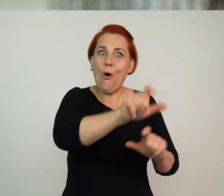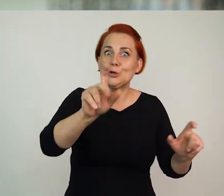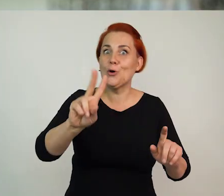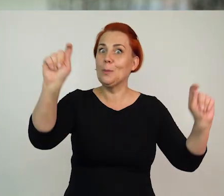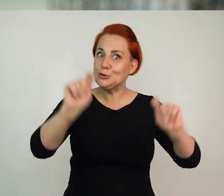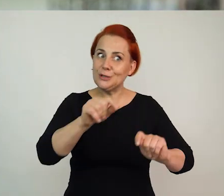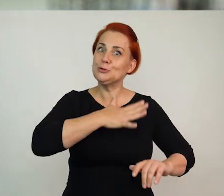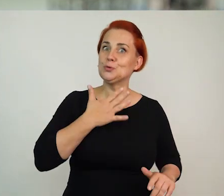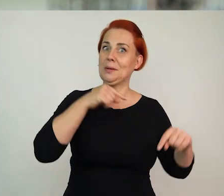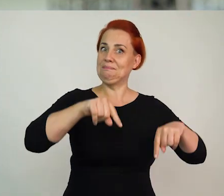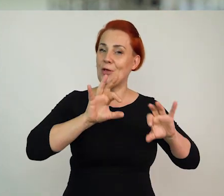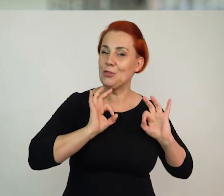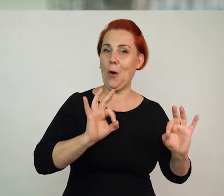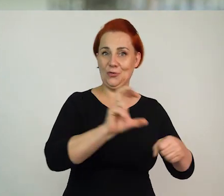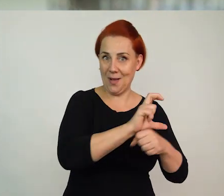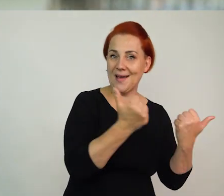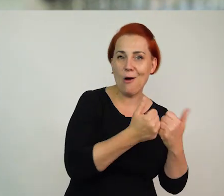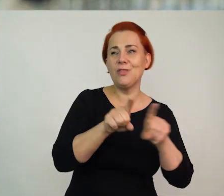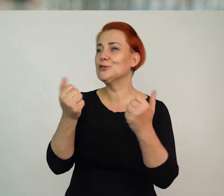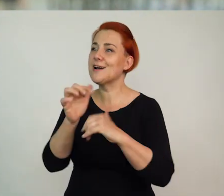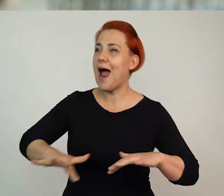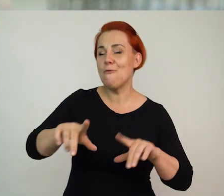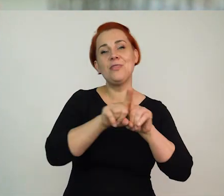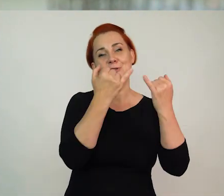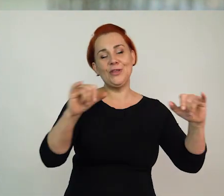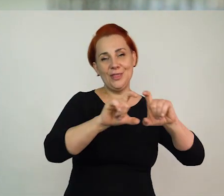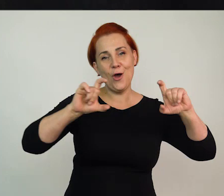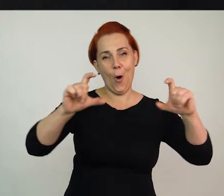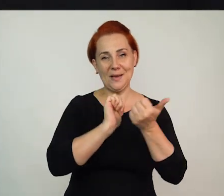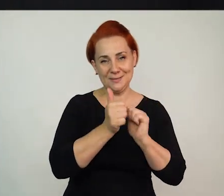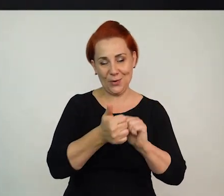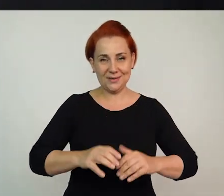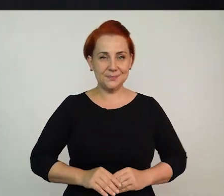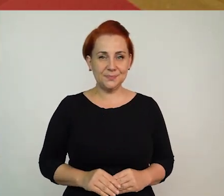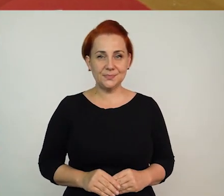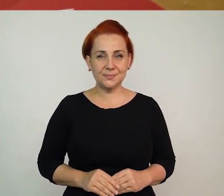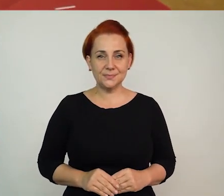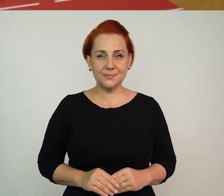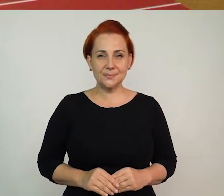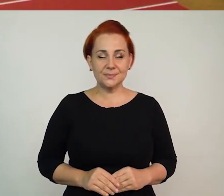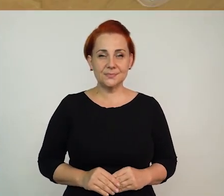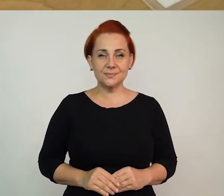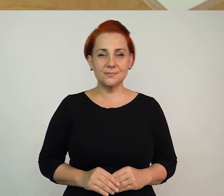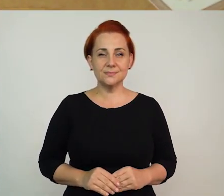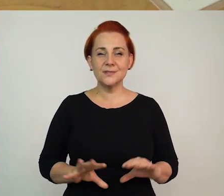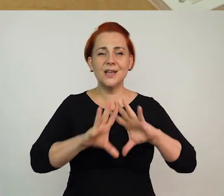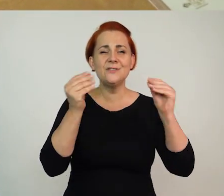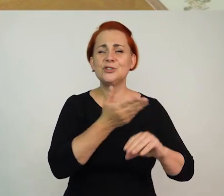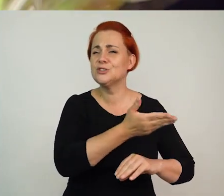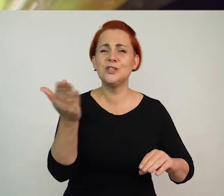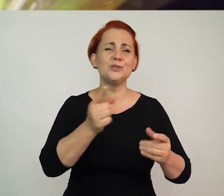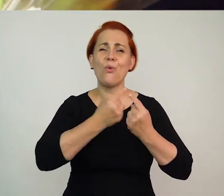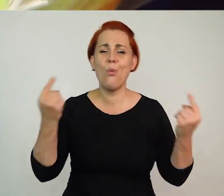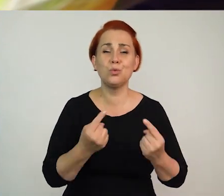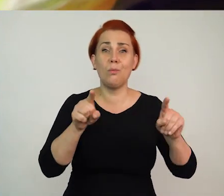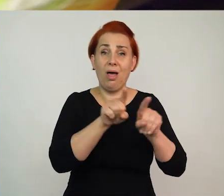na Politechnice Krakowskiej, w Krakowie, no i przede wszystkim na naszych obiektach sportowych. Aleksandra Starzyk. Wszystko jest super,